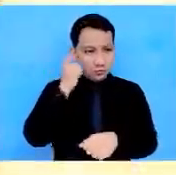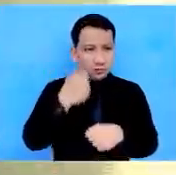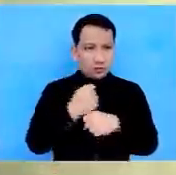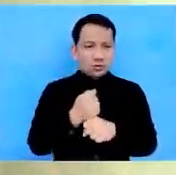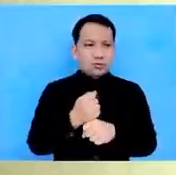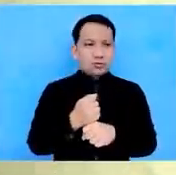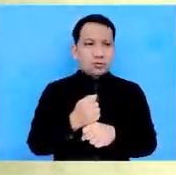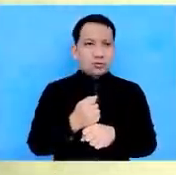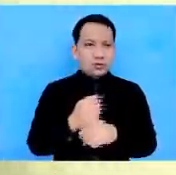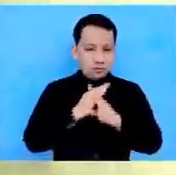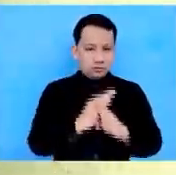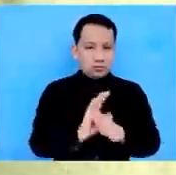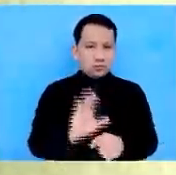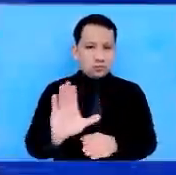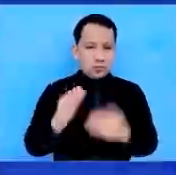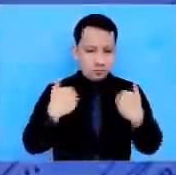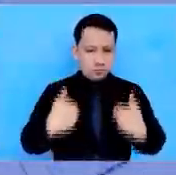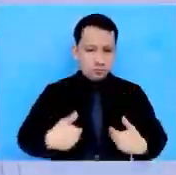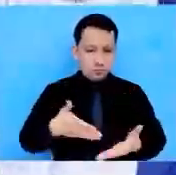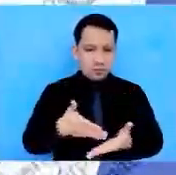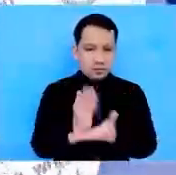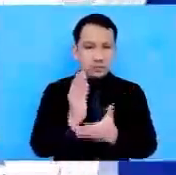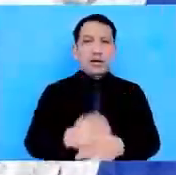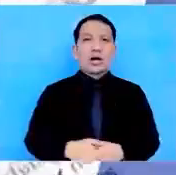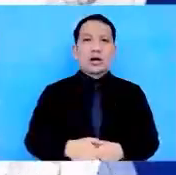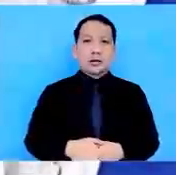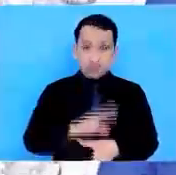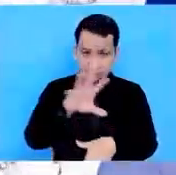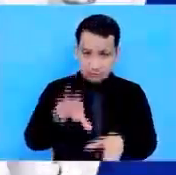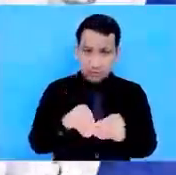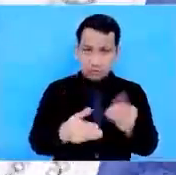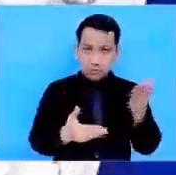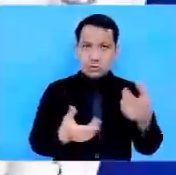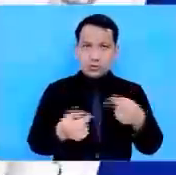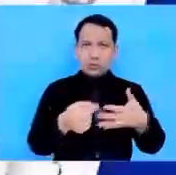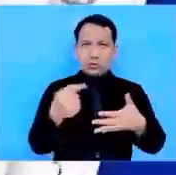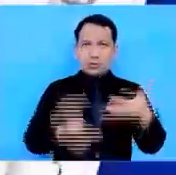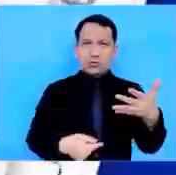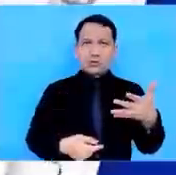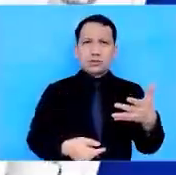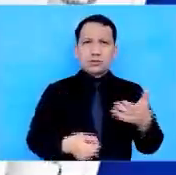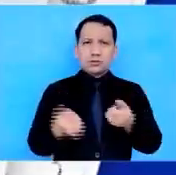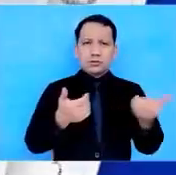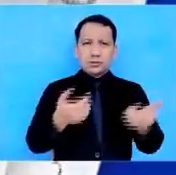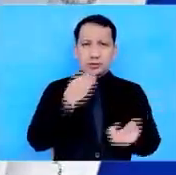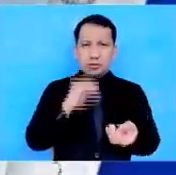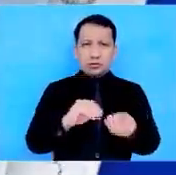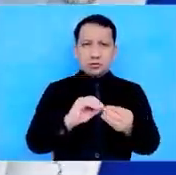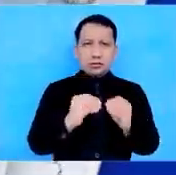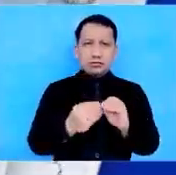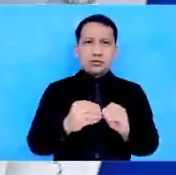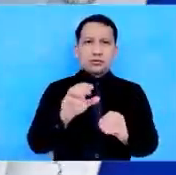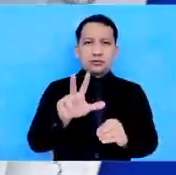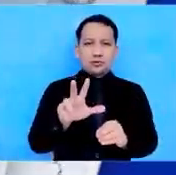tiyaking napoprotektahan ang karapatang pantao. Kabilang aniya sa mga hakbang na ito, ang Administrative Order No. 35